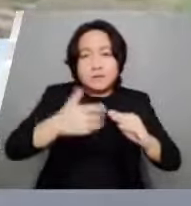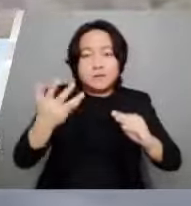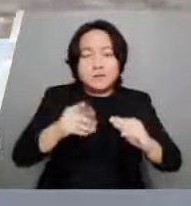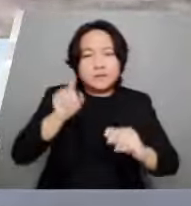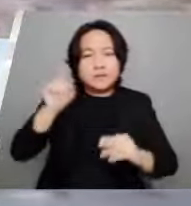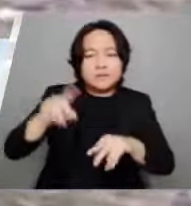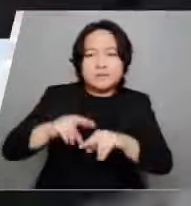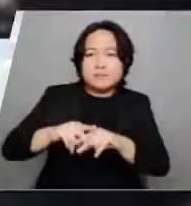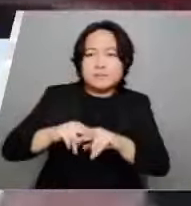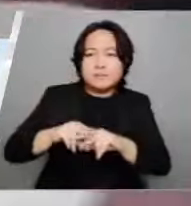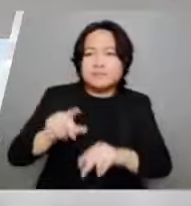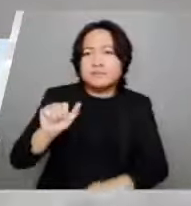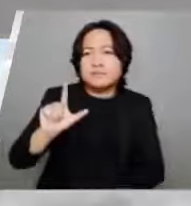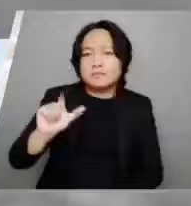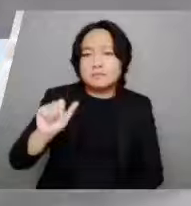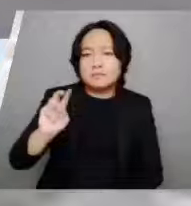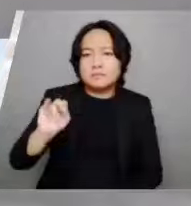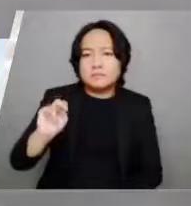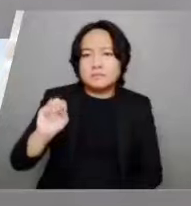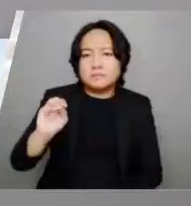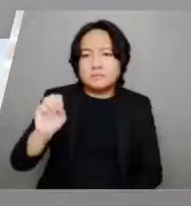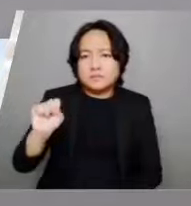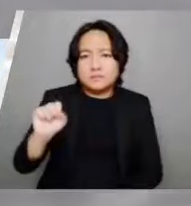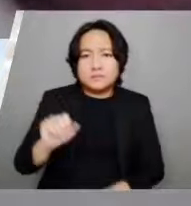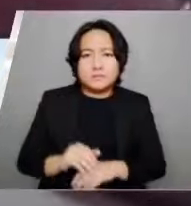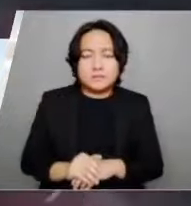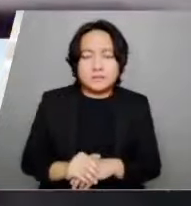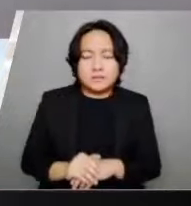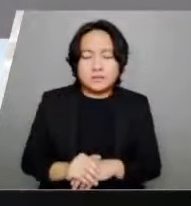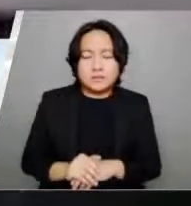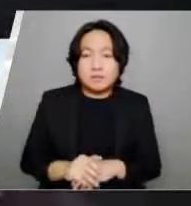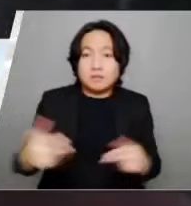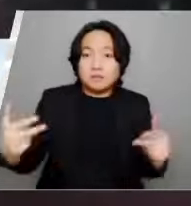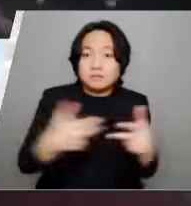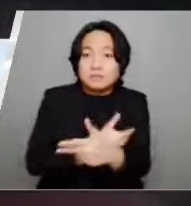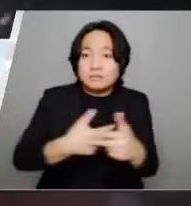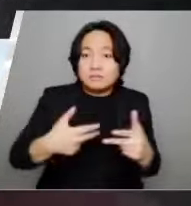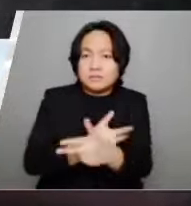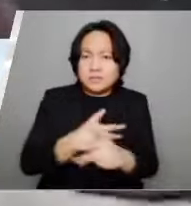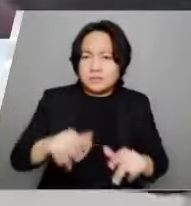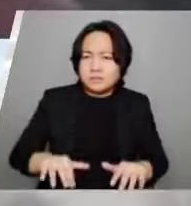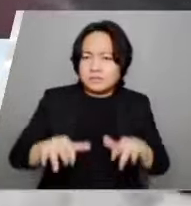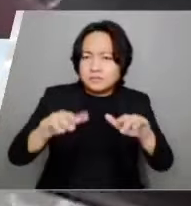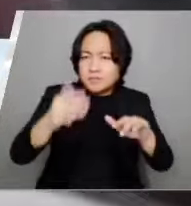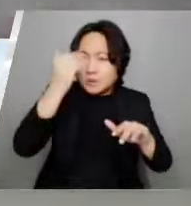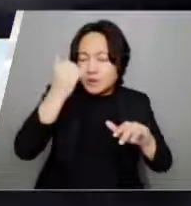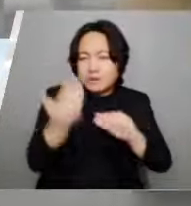yero. Binaha ang mga kalsada dahil sa magdamag na pag-ulan sa lugar.